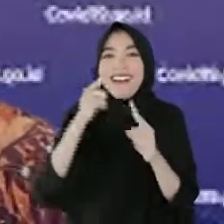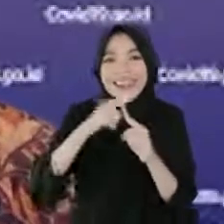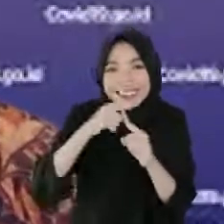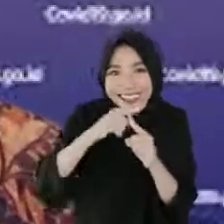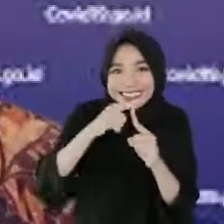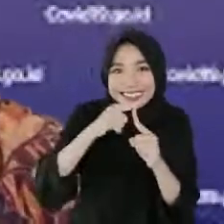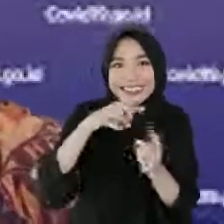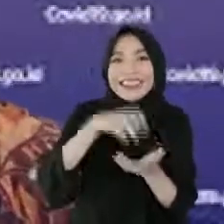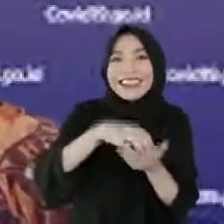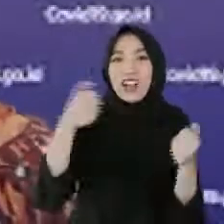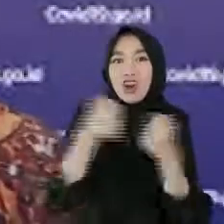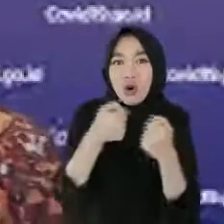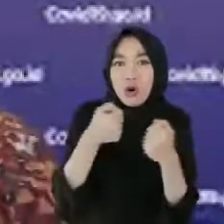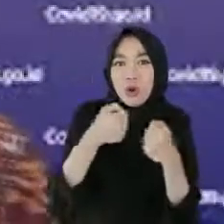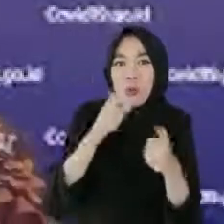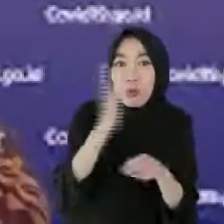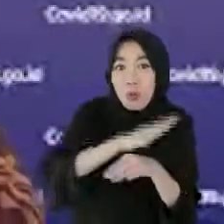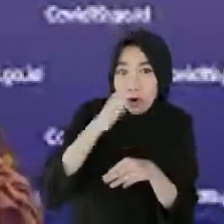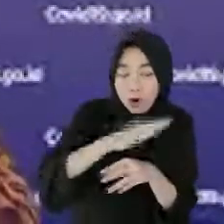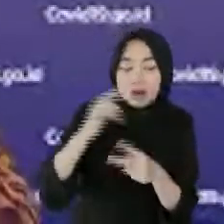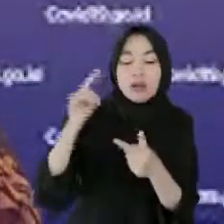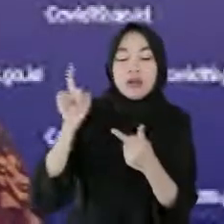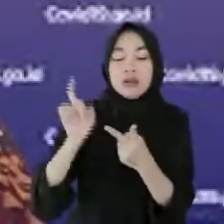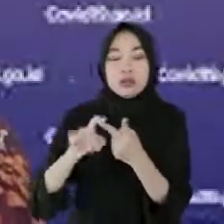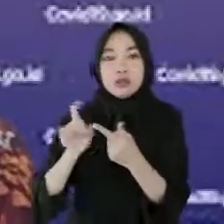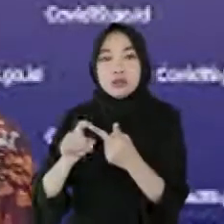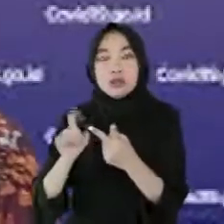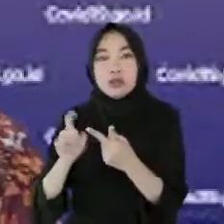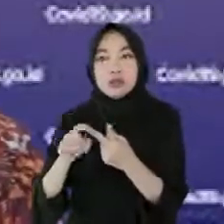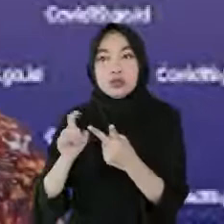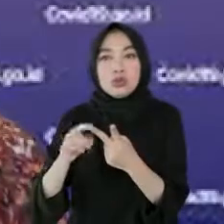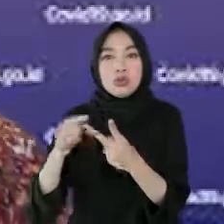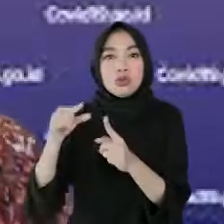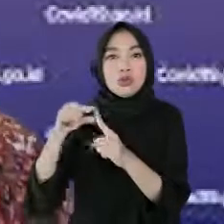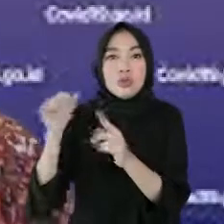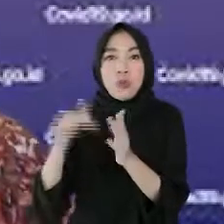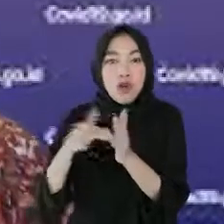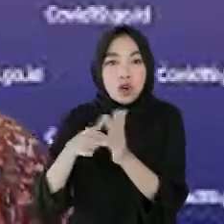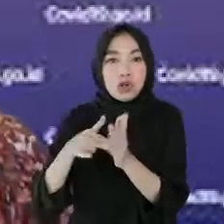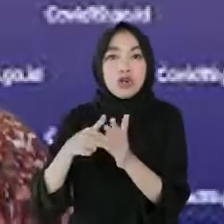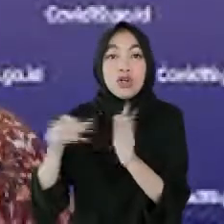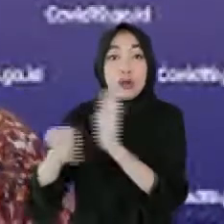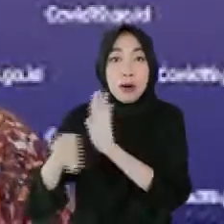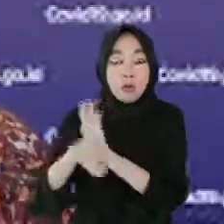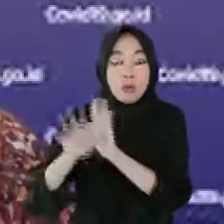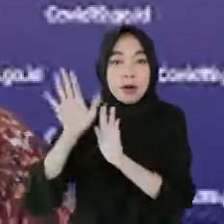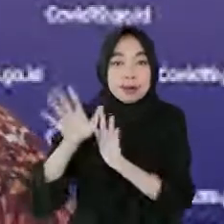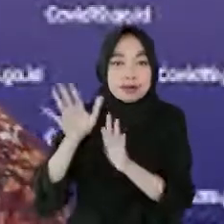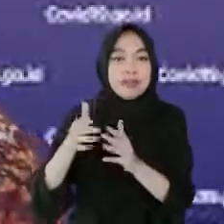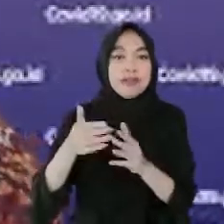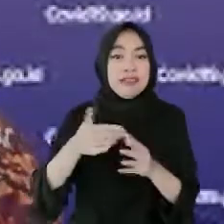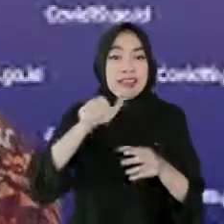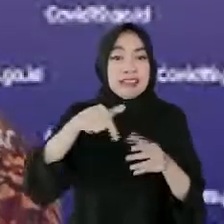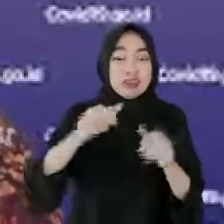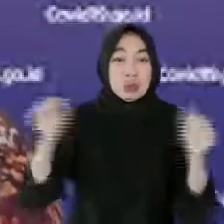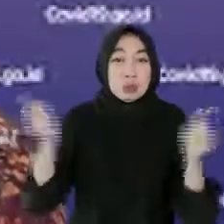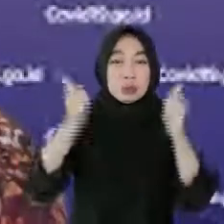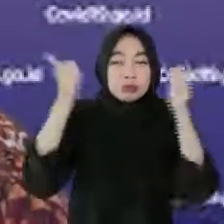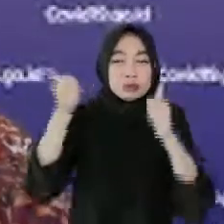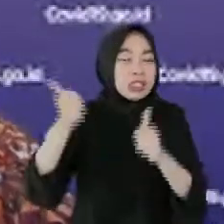multipihak atau pentahelix ia mulai dari pemerintah akademisi pelaku usaha masyarakat